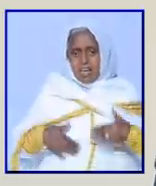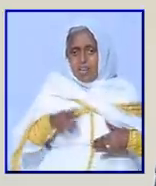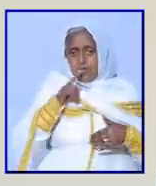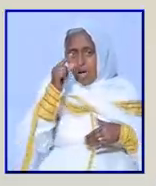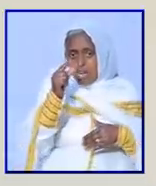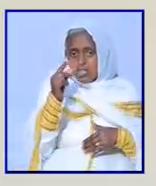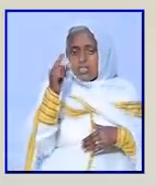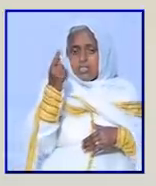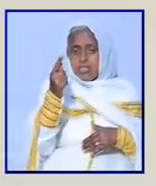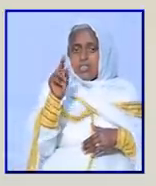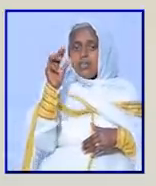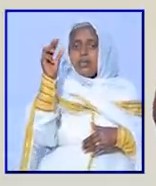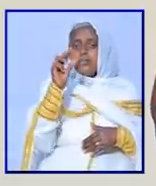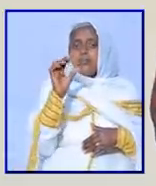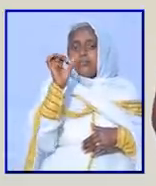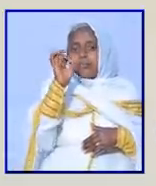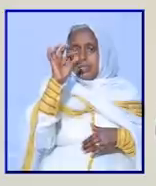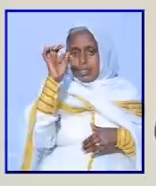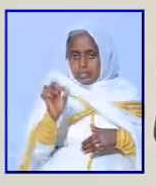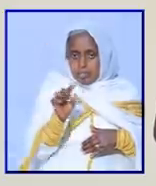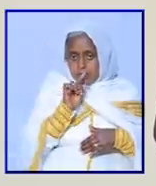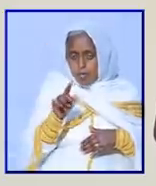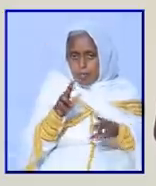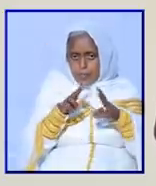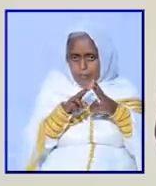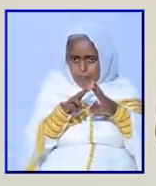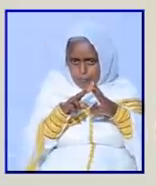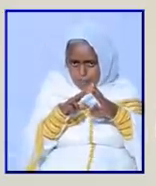የሚያጠለጥለው አንድ አካል ነው አንድ ብልት ነው